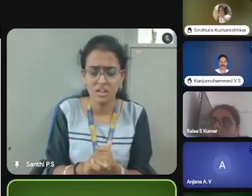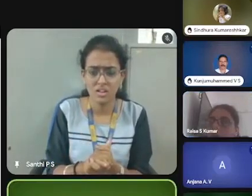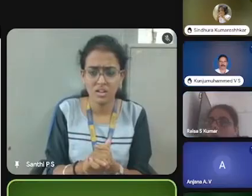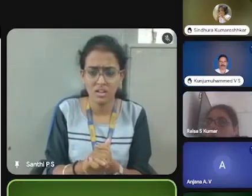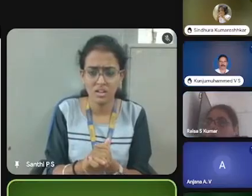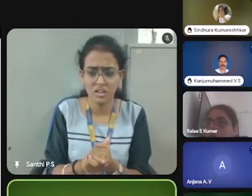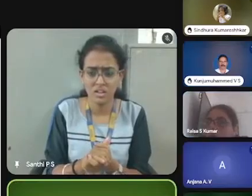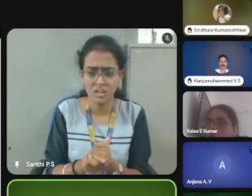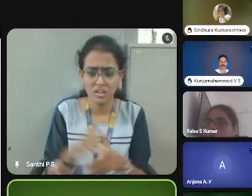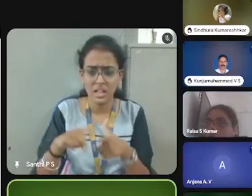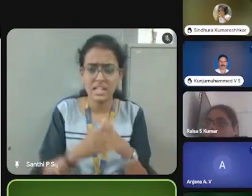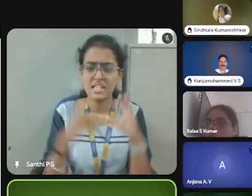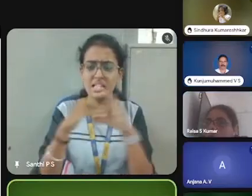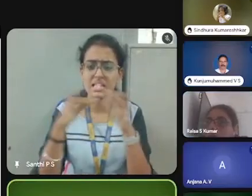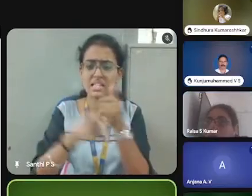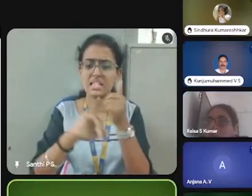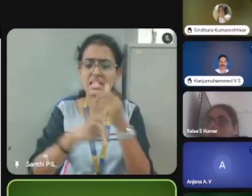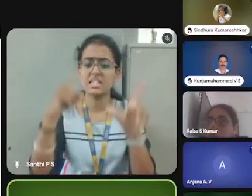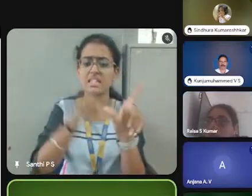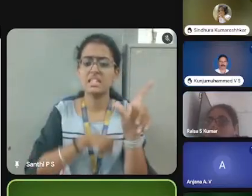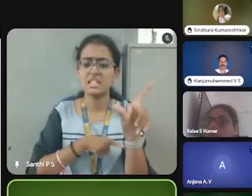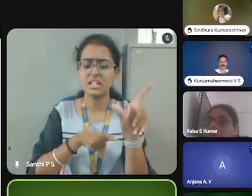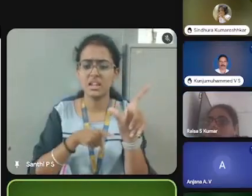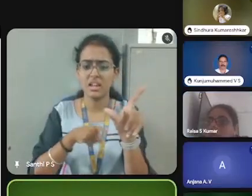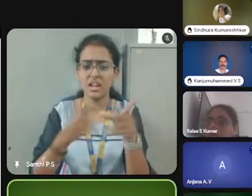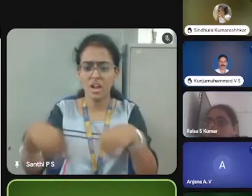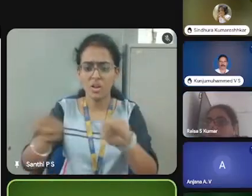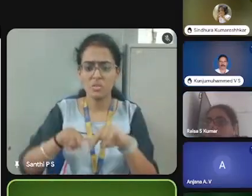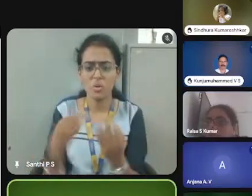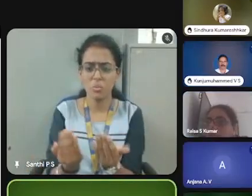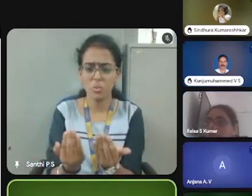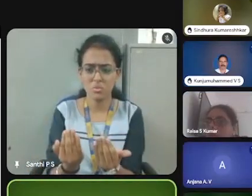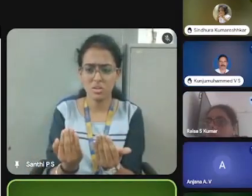ജെസ്സി എന്ന് പറയുന്ന പാർട്ടിസിപ്പന്റ് ആണ് ക്വസ്റ്റ്യൻ ചോദിച്ചിരിക്കുന്നത്. അപ്പൊ ഒന്ന് റെസ്പോണ്ട് ചെയ്യാൻ സാധിക്കുമോ?